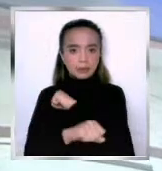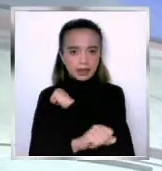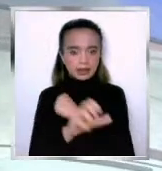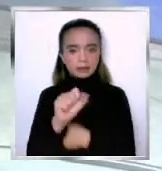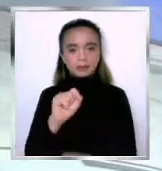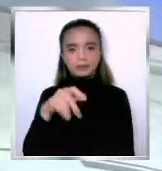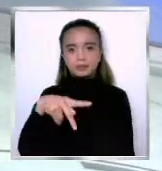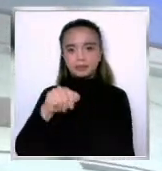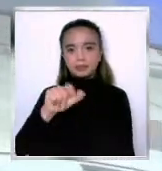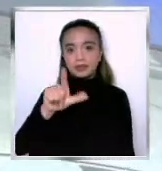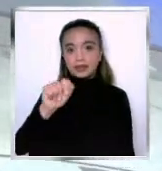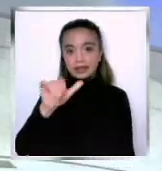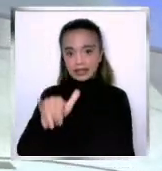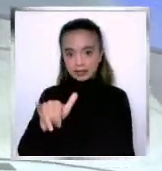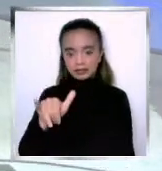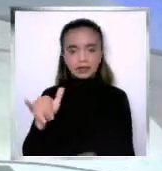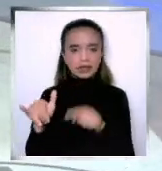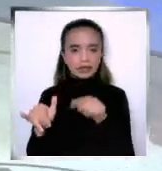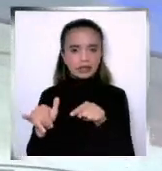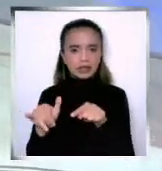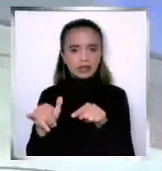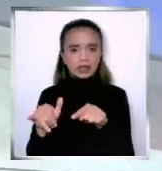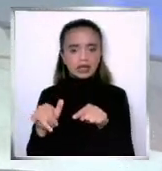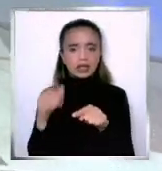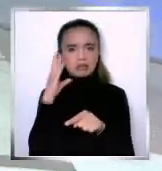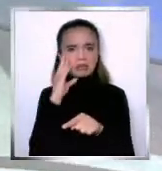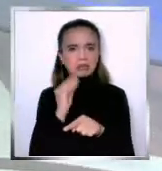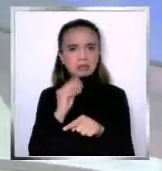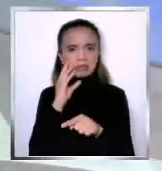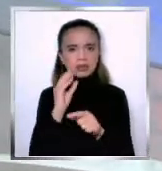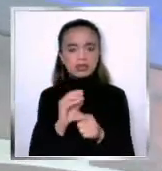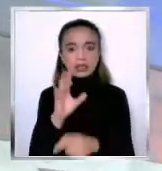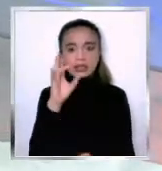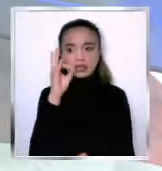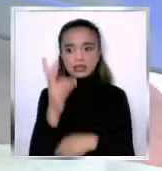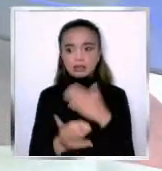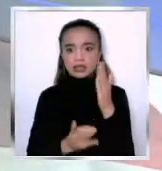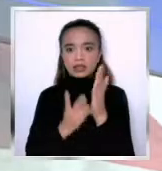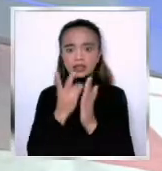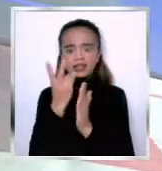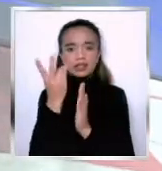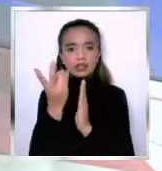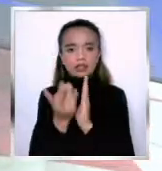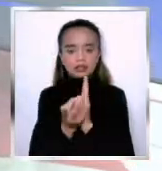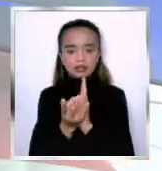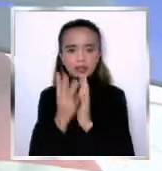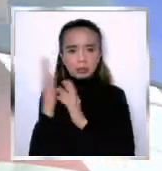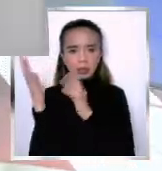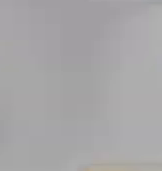Tatay Narciso, na hinarap ang halos 7 oras na pananalasa ng Bagyong Odette.